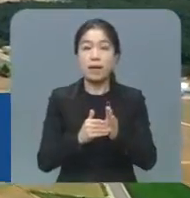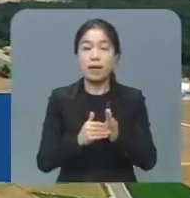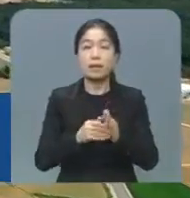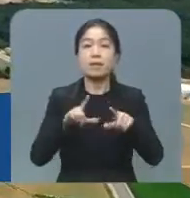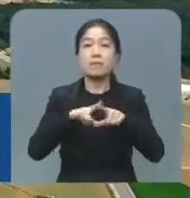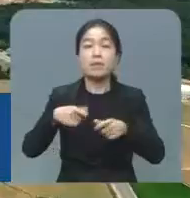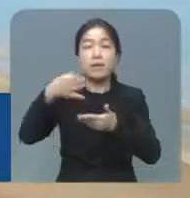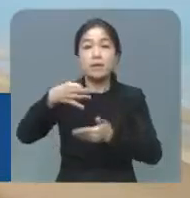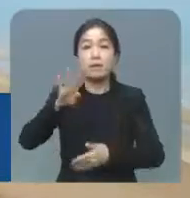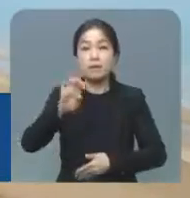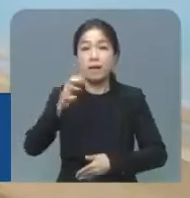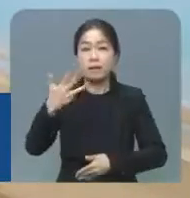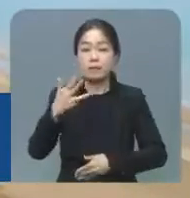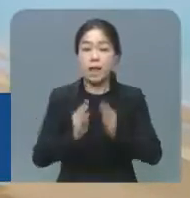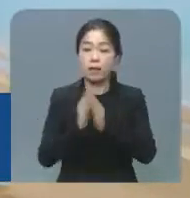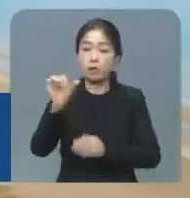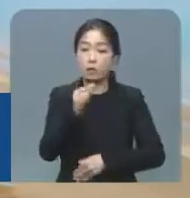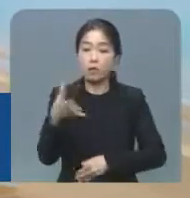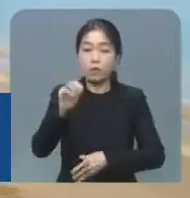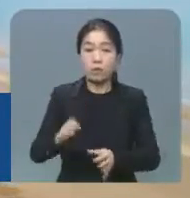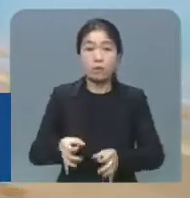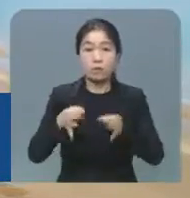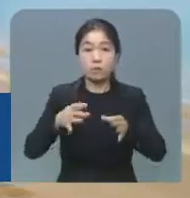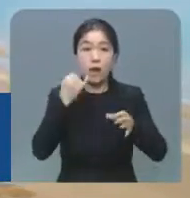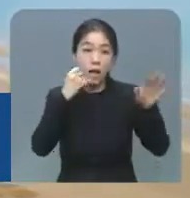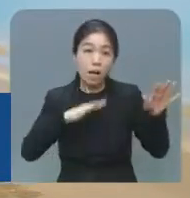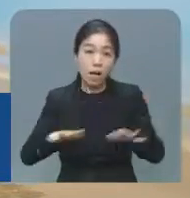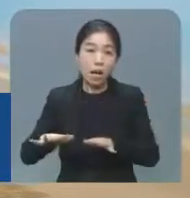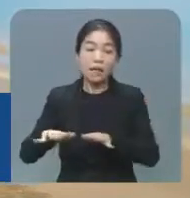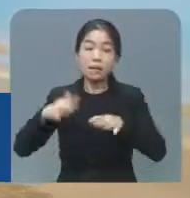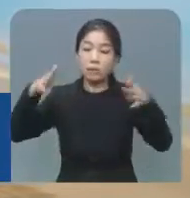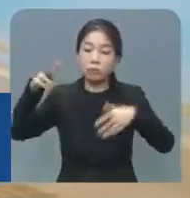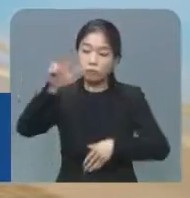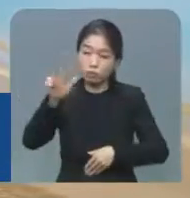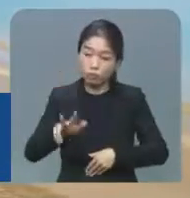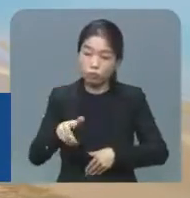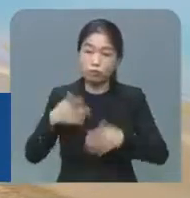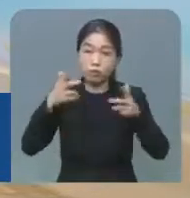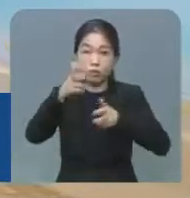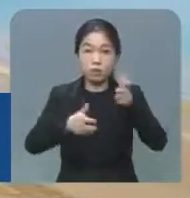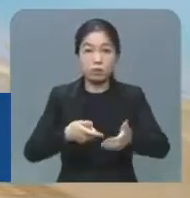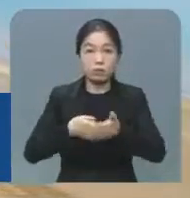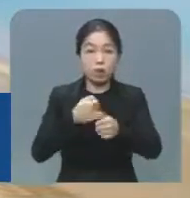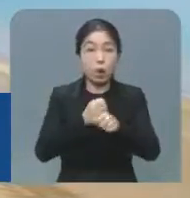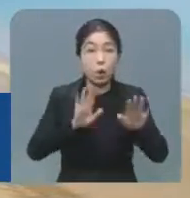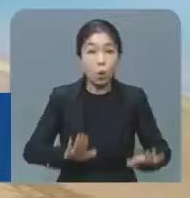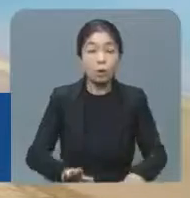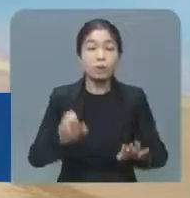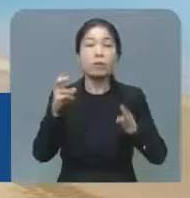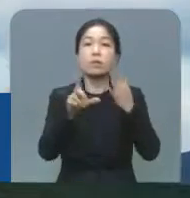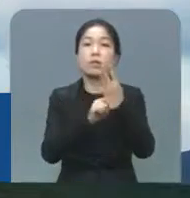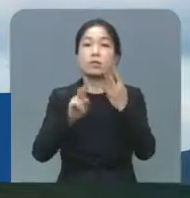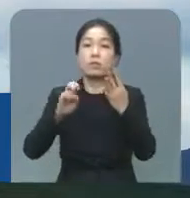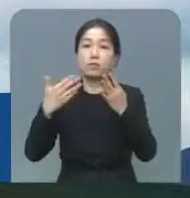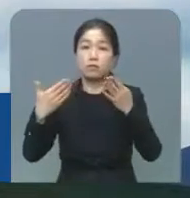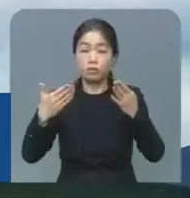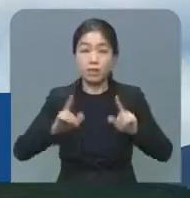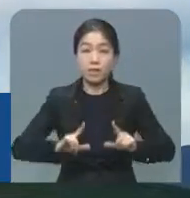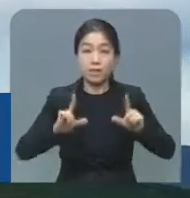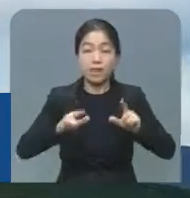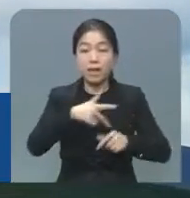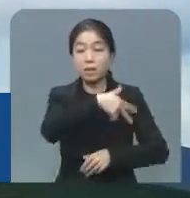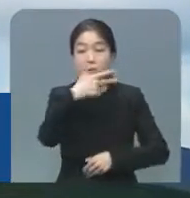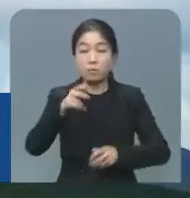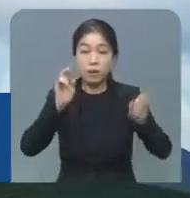민간자본 48조 5000억원을 들여 해상풍력 사업을 추진하기로 하고 오늘과 오는 29일 덴마크 기업을 대상으로